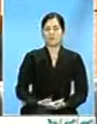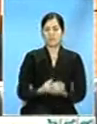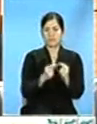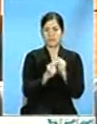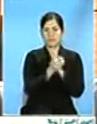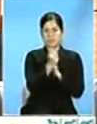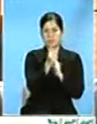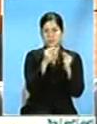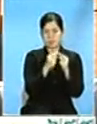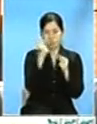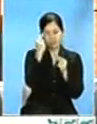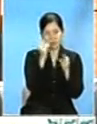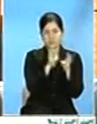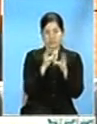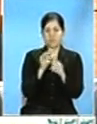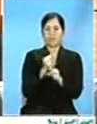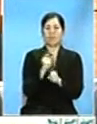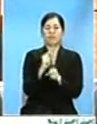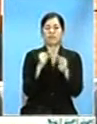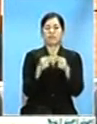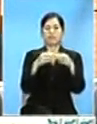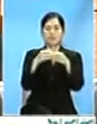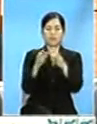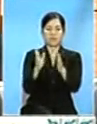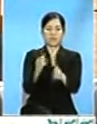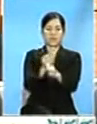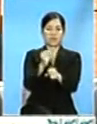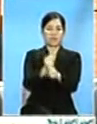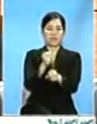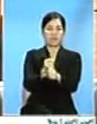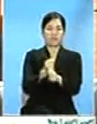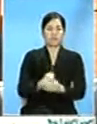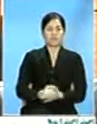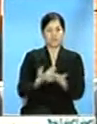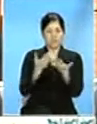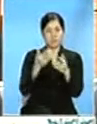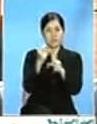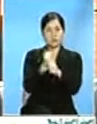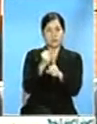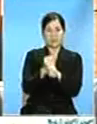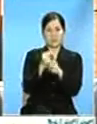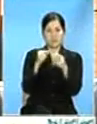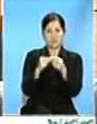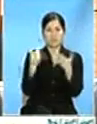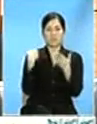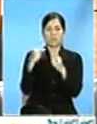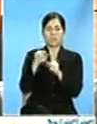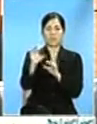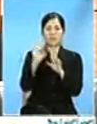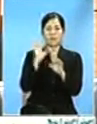ารถใช้คนสามารถใช้คนพอแล้วครับท่านสามารถใช้คนเก่งมาทำงานให้ท่